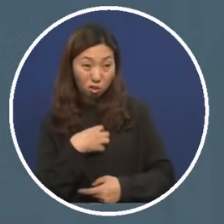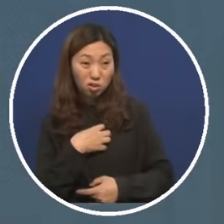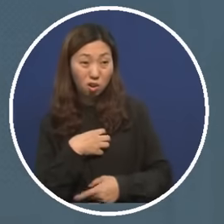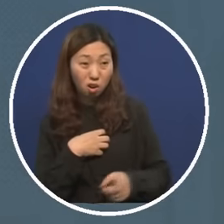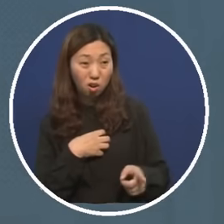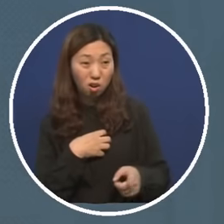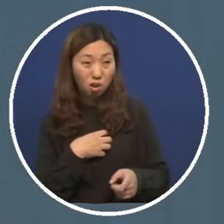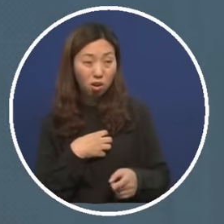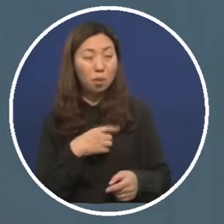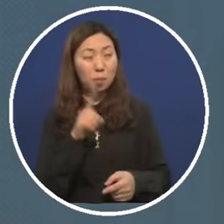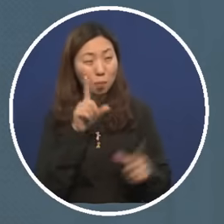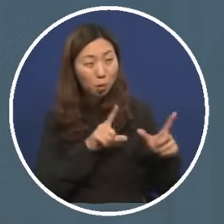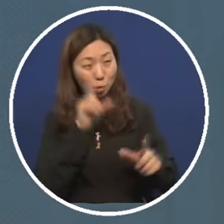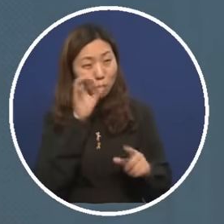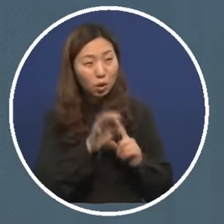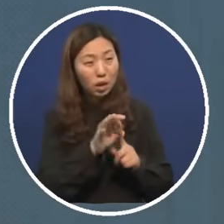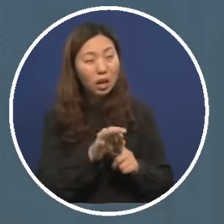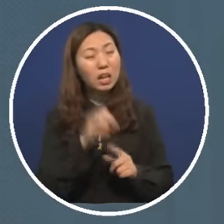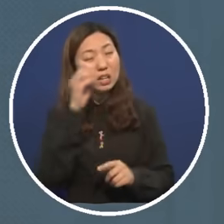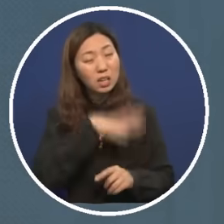살고 싶나 보스.